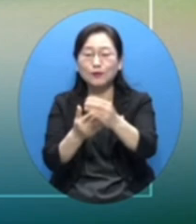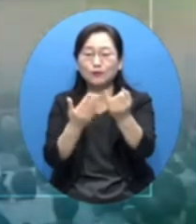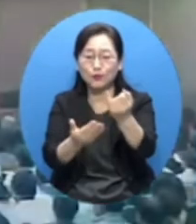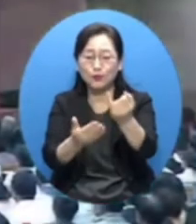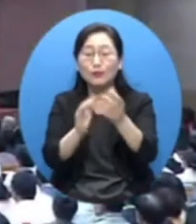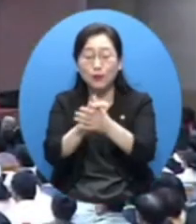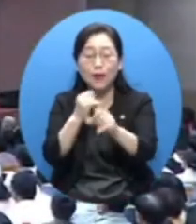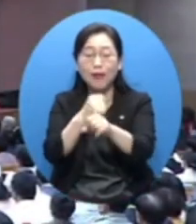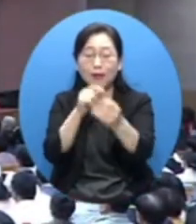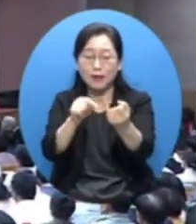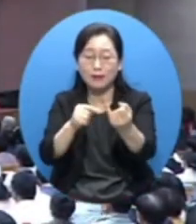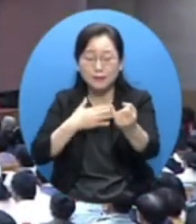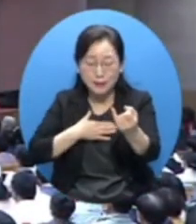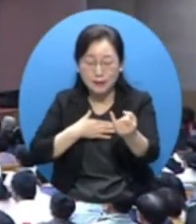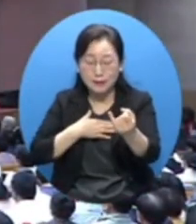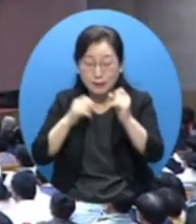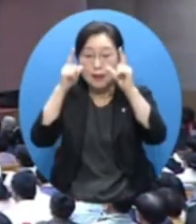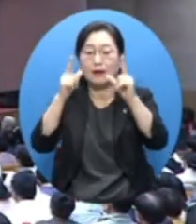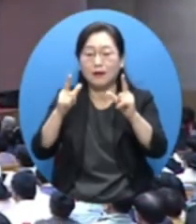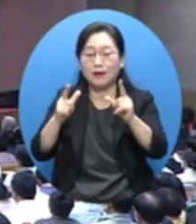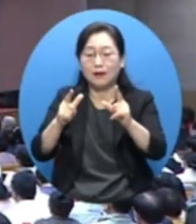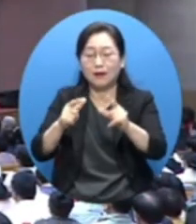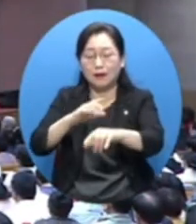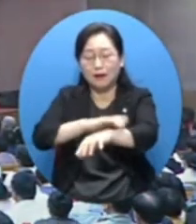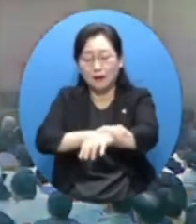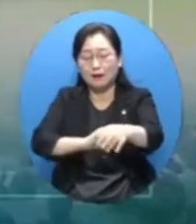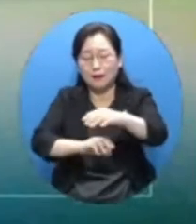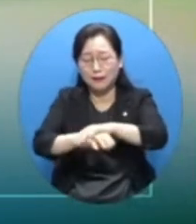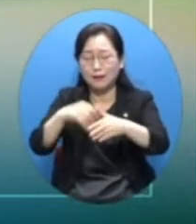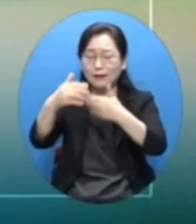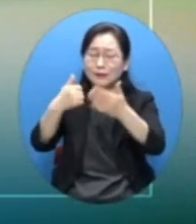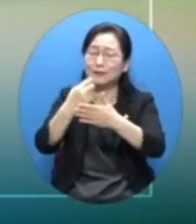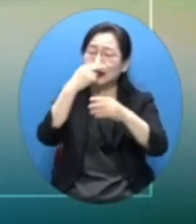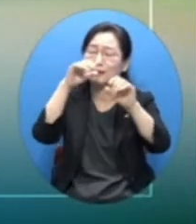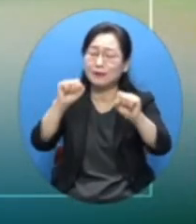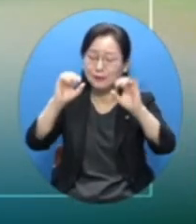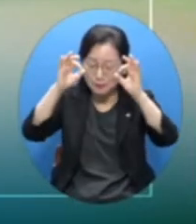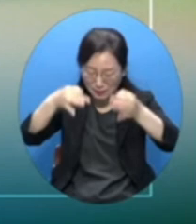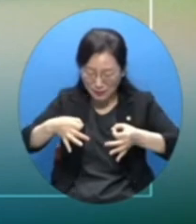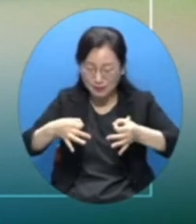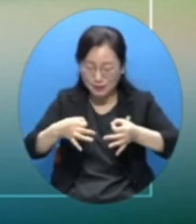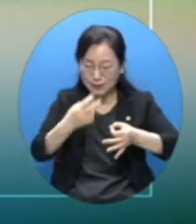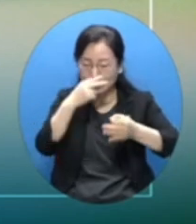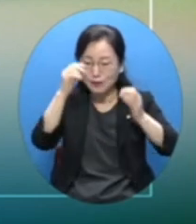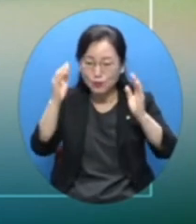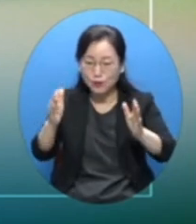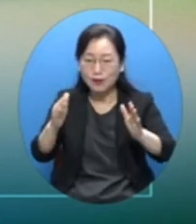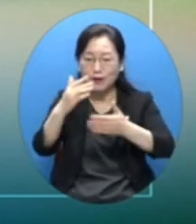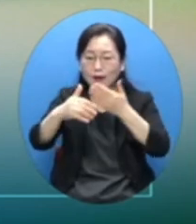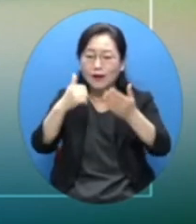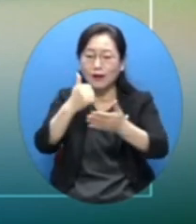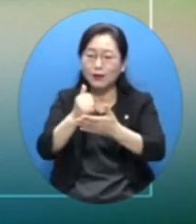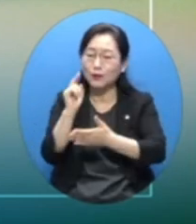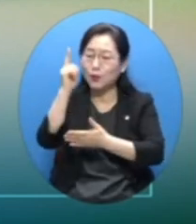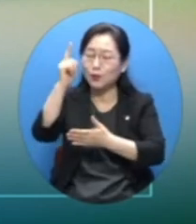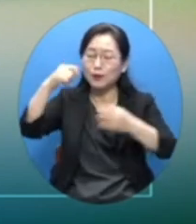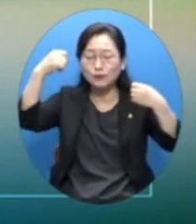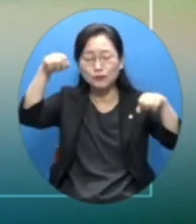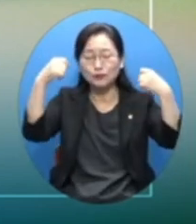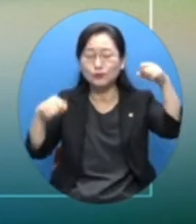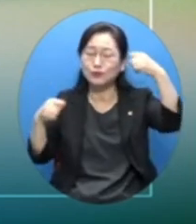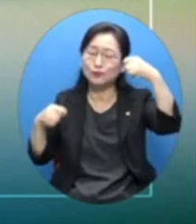깨어나면서 팔가 다리를 만지며 하나님 비록 이런 몸이지만 내가 살아있는 것 살아있는 한 오직 하나님만 높이는 춤을 만들고